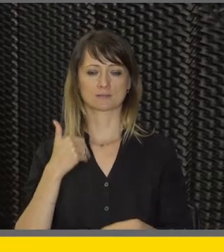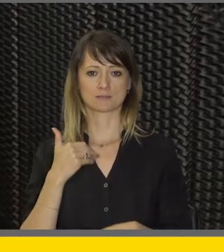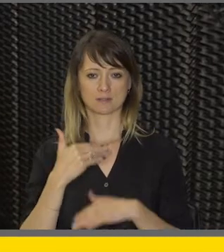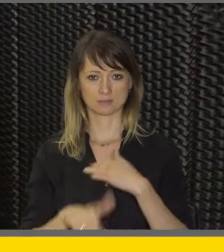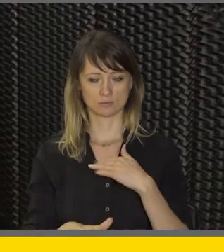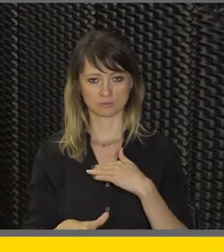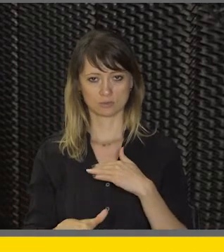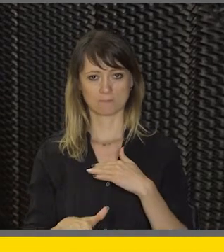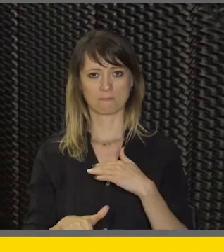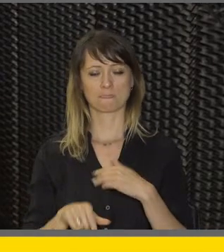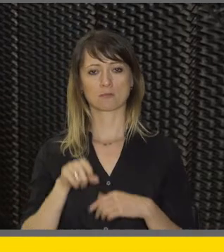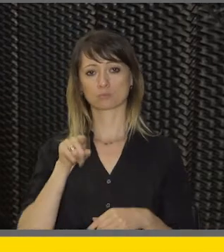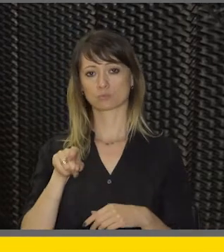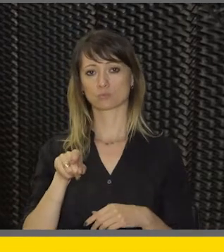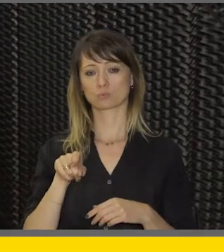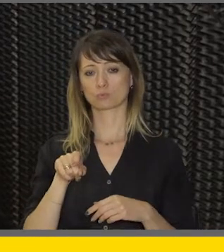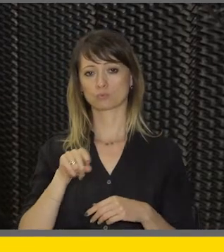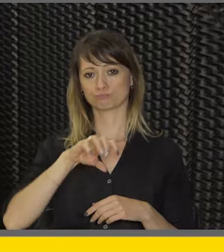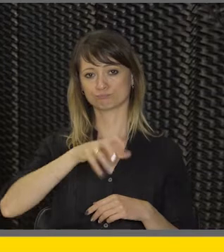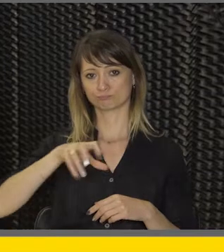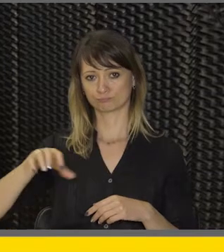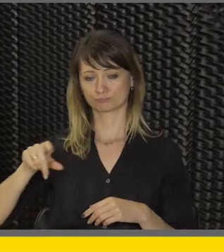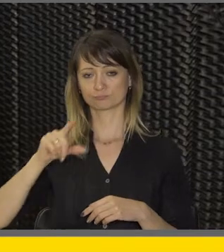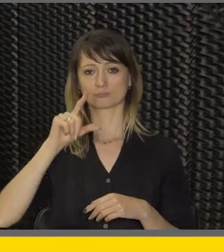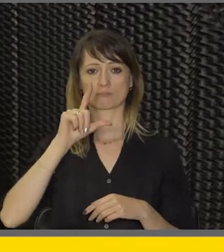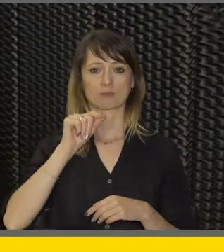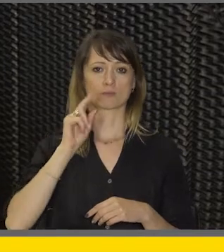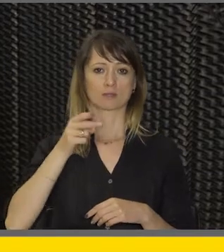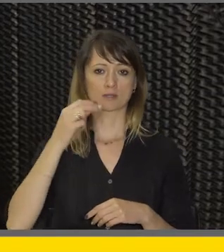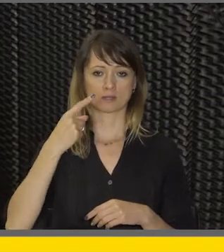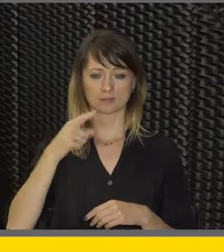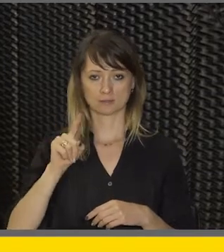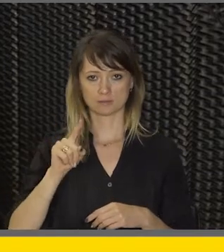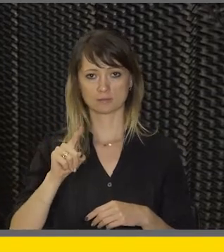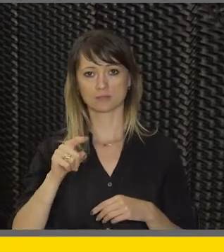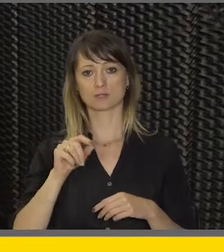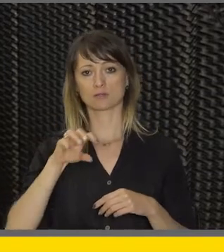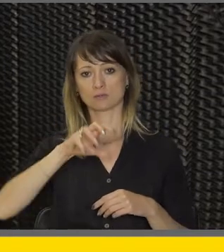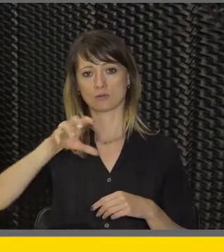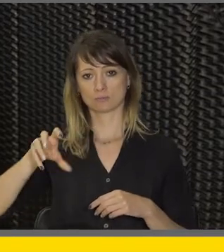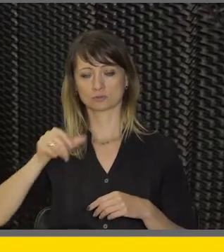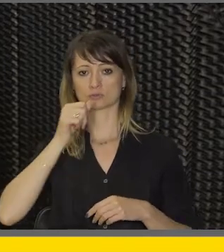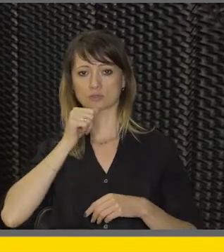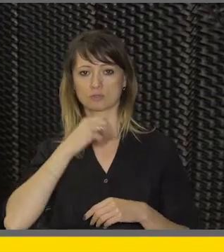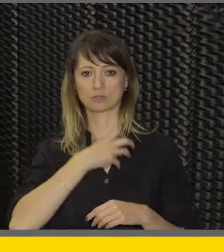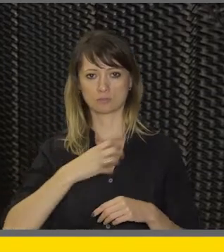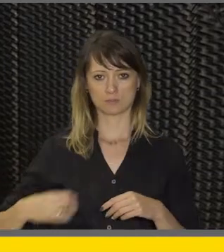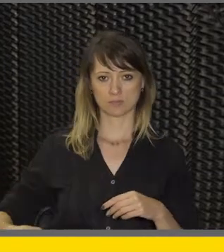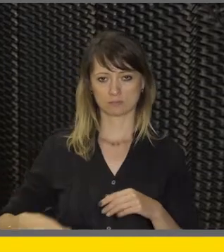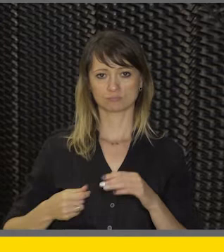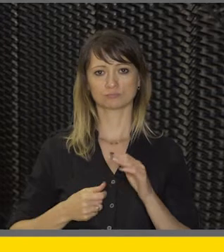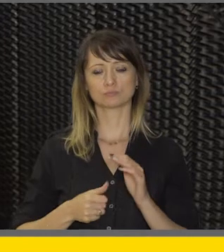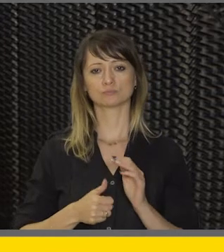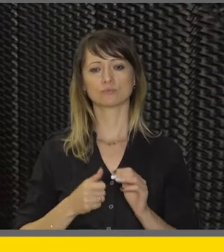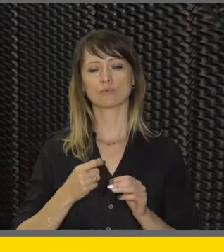Proszę Państwa, tutaj te sektory PKD, które wytypowaliśmy jako obszary zielonej gospodarki o wiodącym charakterze dla województwa